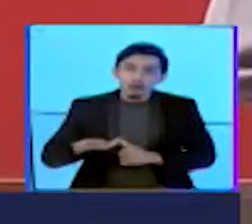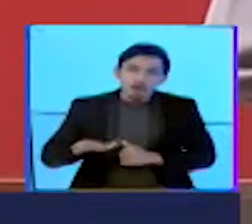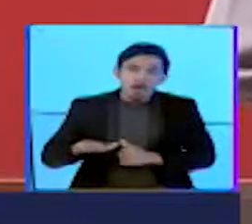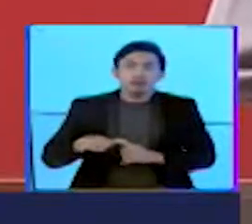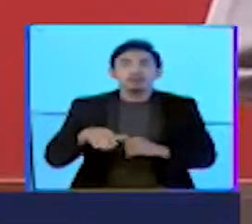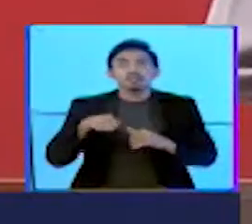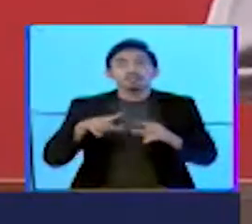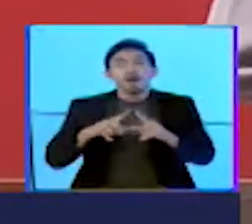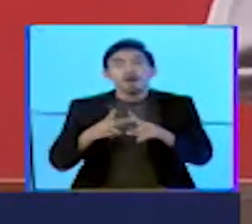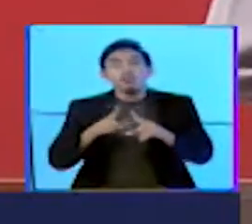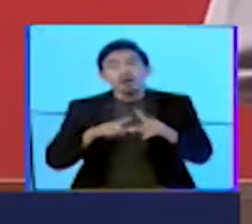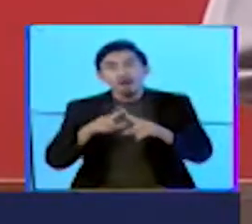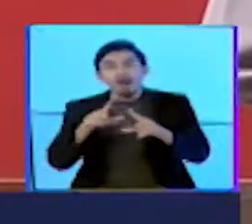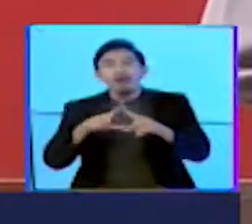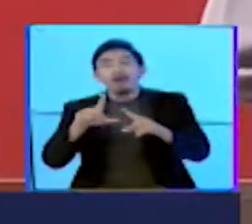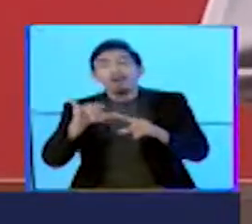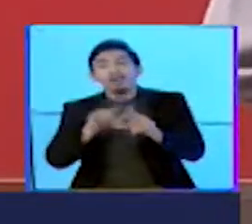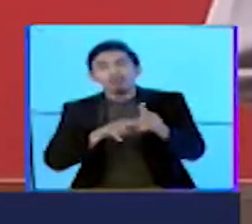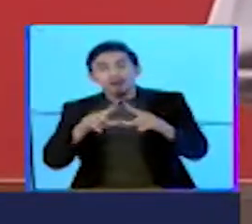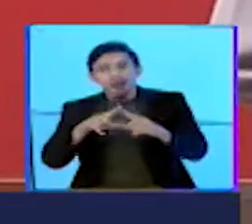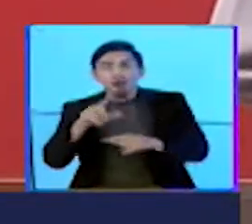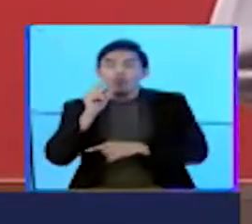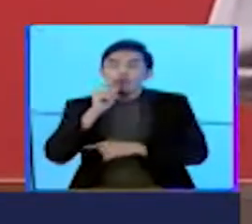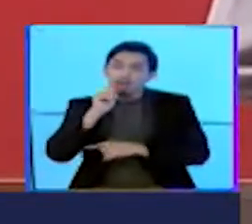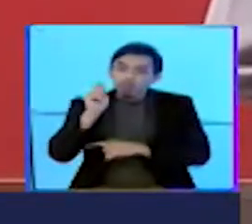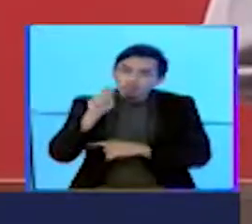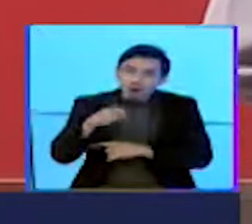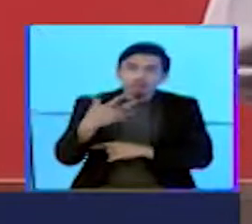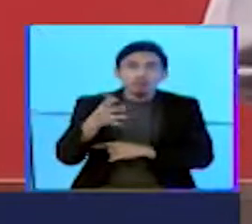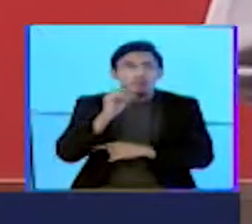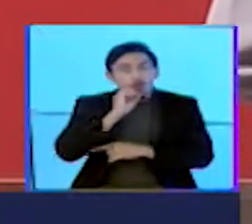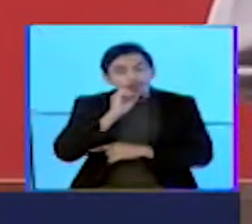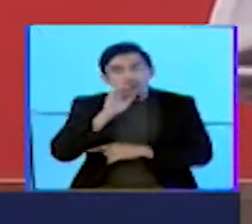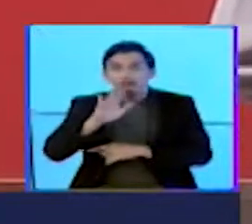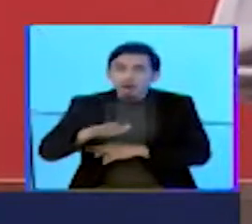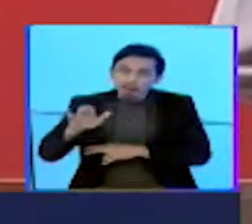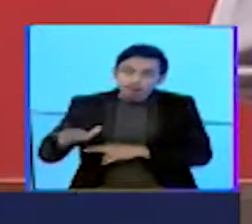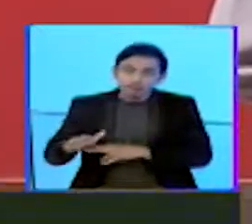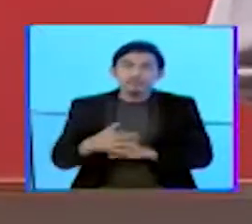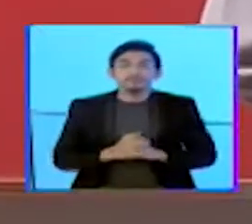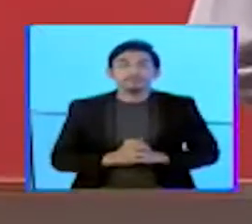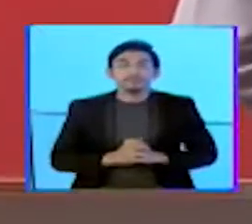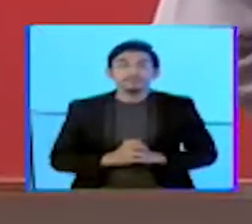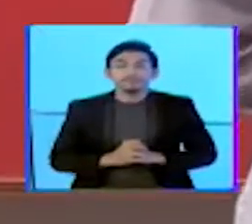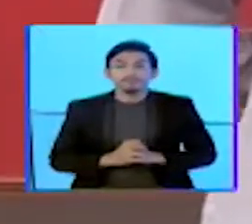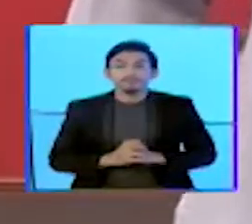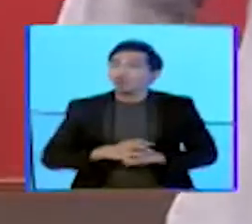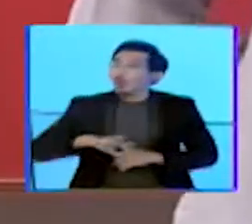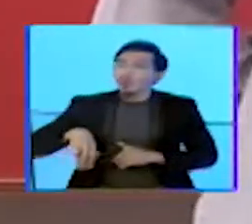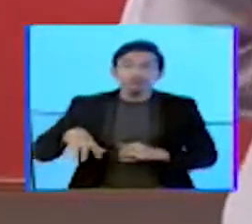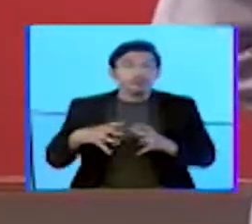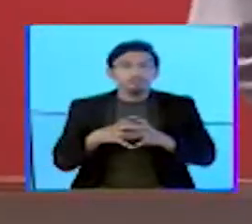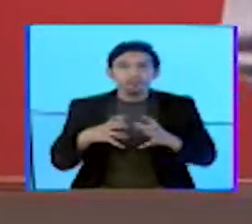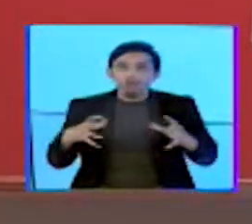kepada orang tua saya musim atau Medan Papa atau Abby kepada ade-ade saya Keluarga besar saya buru-buru